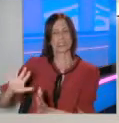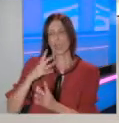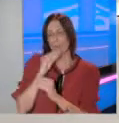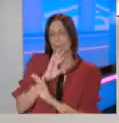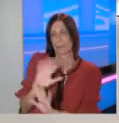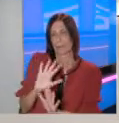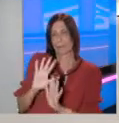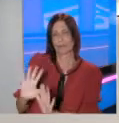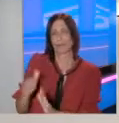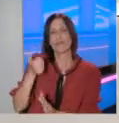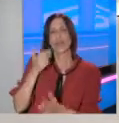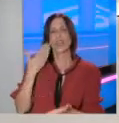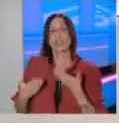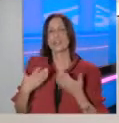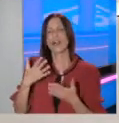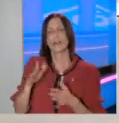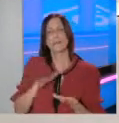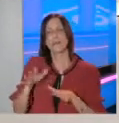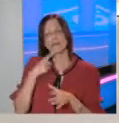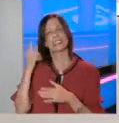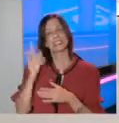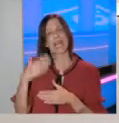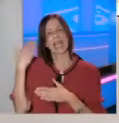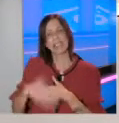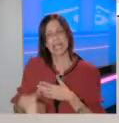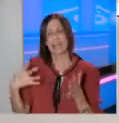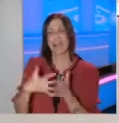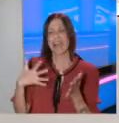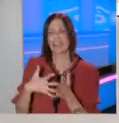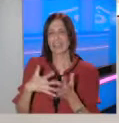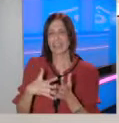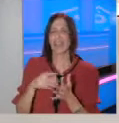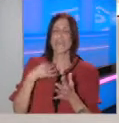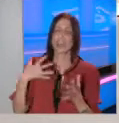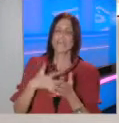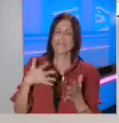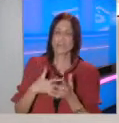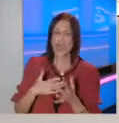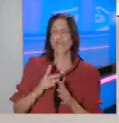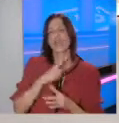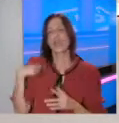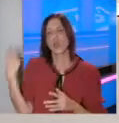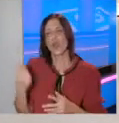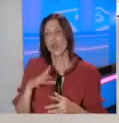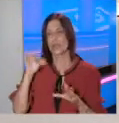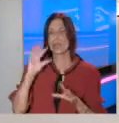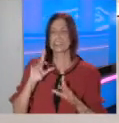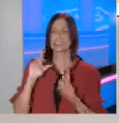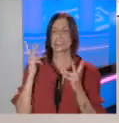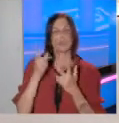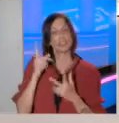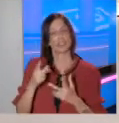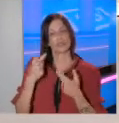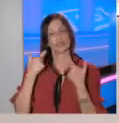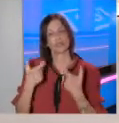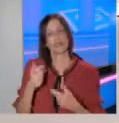אתמול בישיבת הממשלה מזכיר שצריכים לסיים את החקירה האפידמיולוגית ולבחון, ושכל נבחרי הציבור צריכים לשמור על ההנחיות וכן הלאה וכן הלאה.